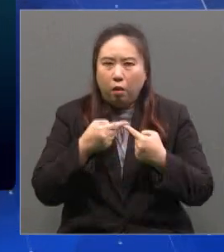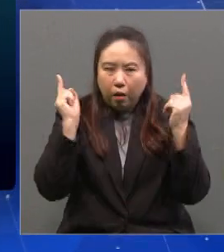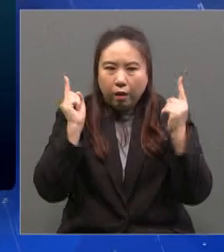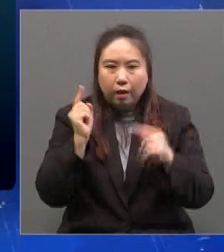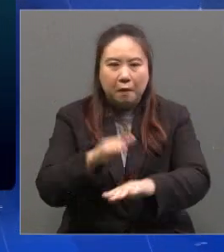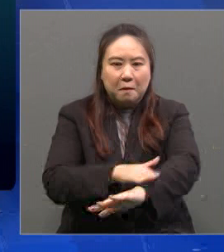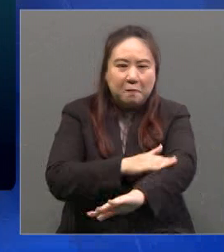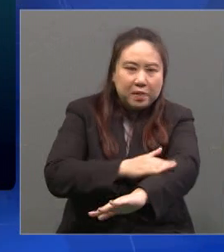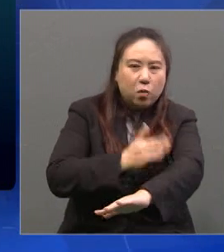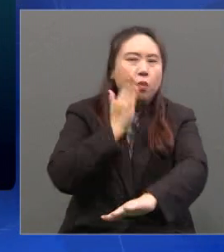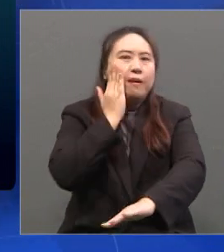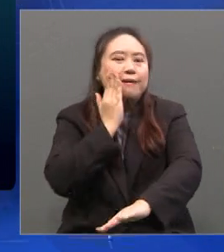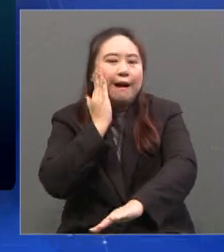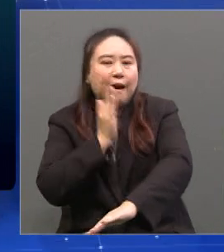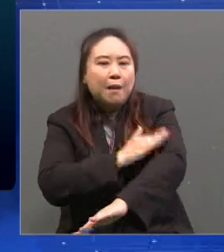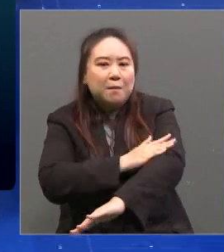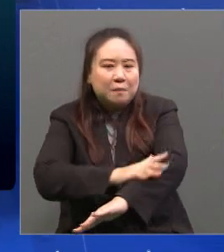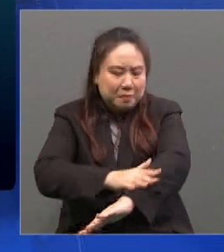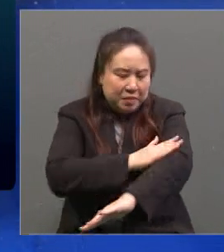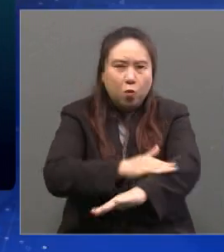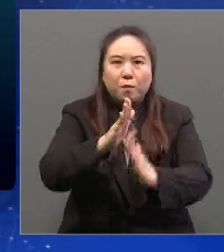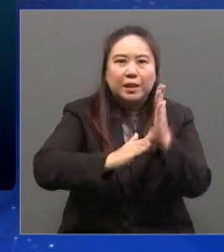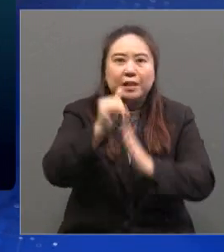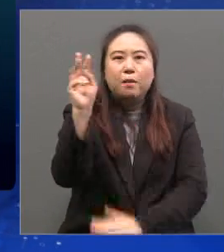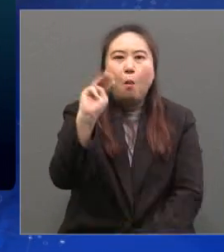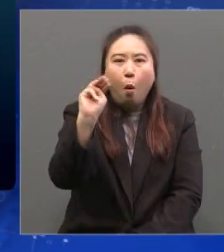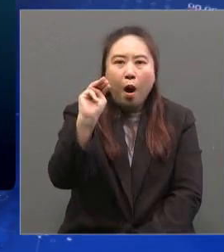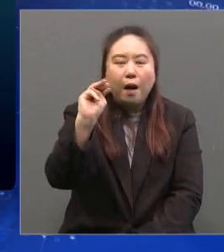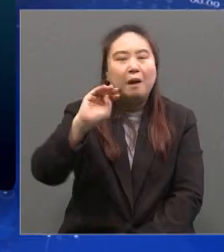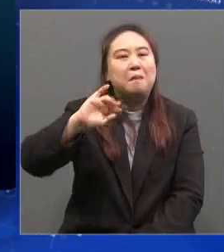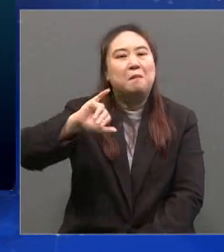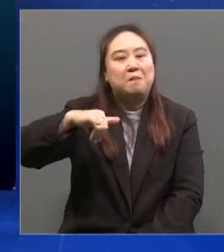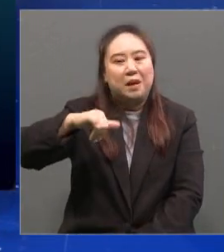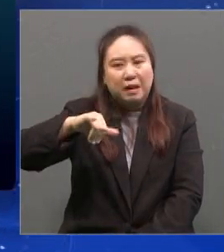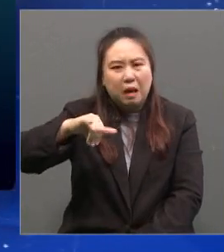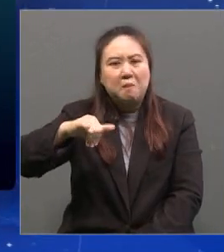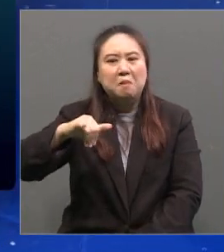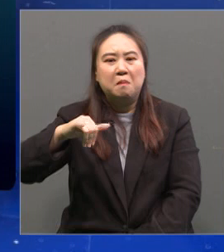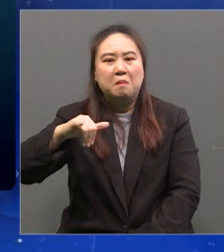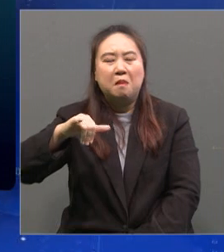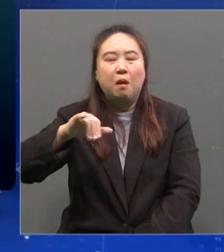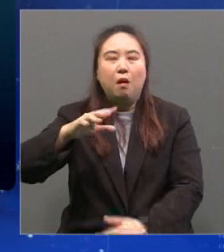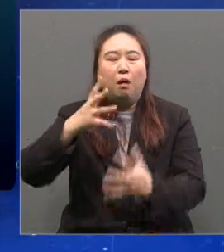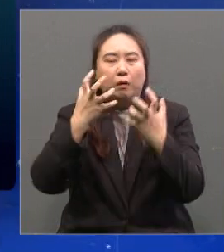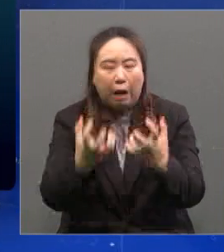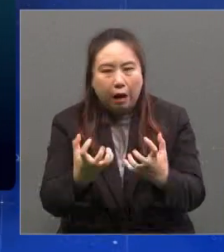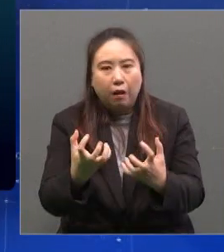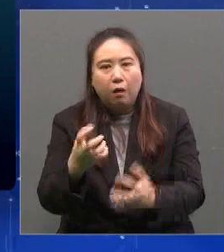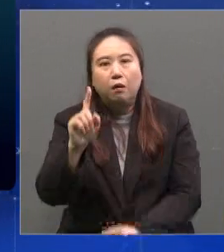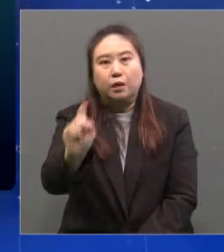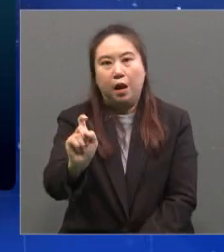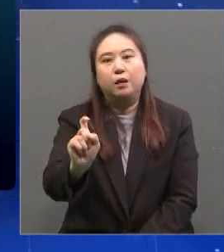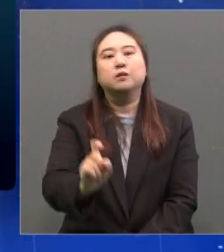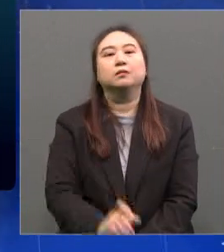ใบหน้าแล้วก็แขนขาเนี่ยมันจะกลายเป็นสีม่วงค่ะแล้วก็อาจจะมีลักษณะของอาการเนี่ยโคม่าแล้วก็เสีย